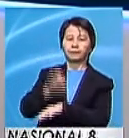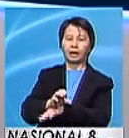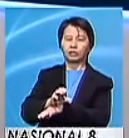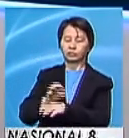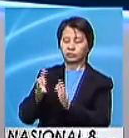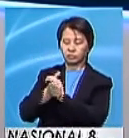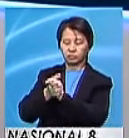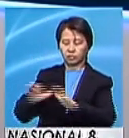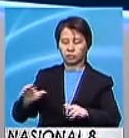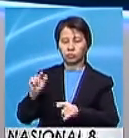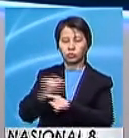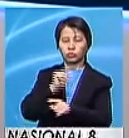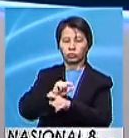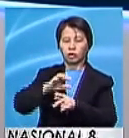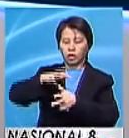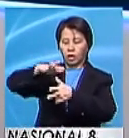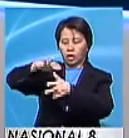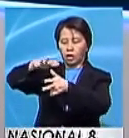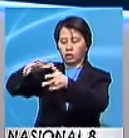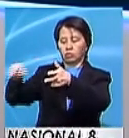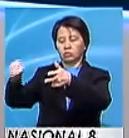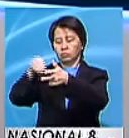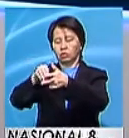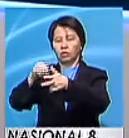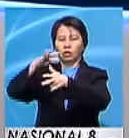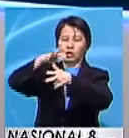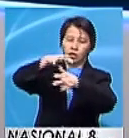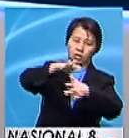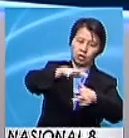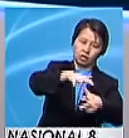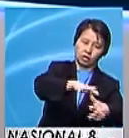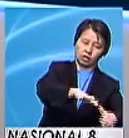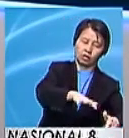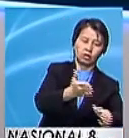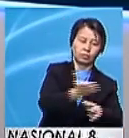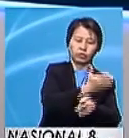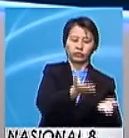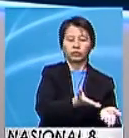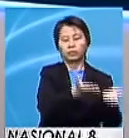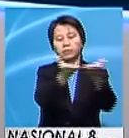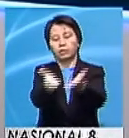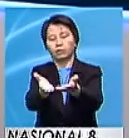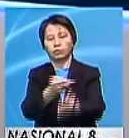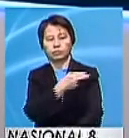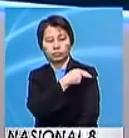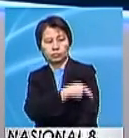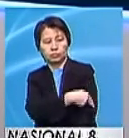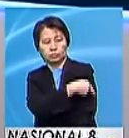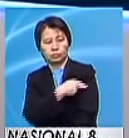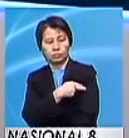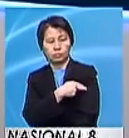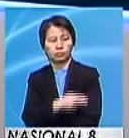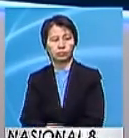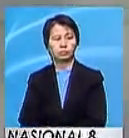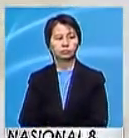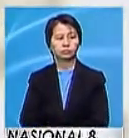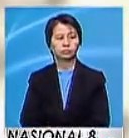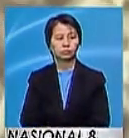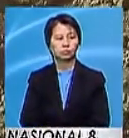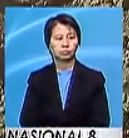diselamatkan menggunakan helikopter untuk dibawa turun ke kaki gunung sebelum dibawa ke hospital.